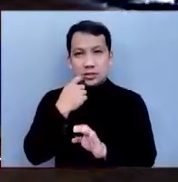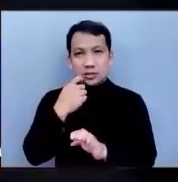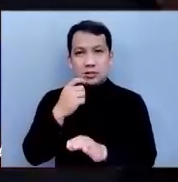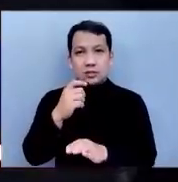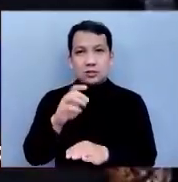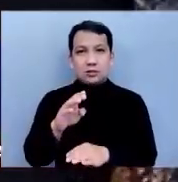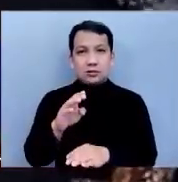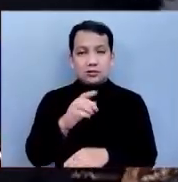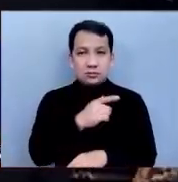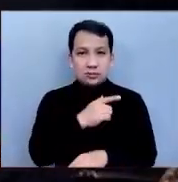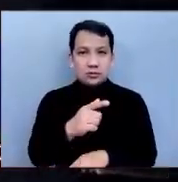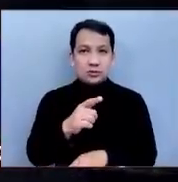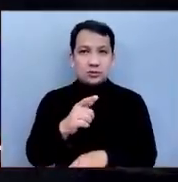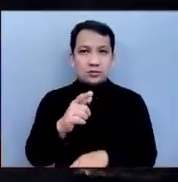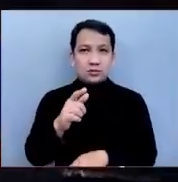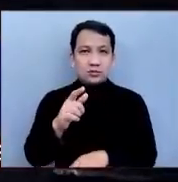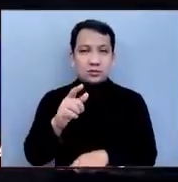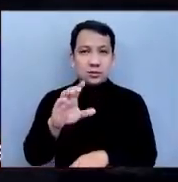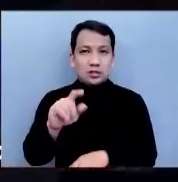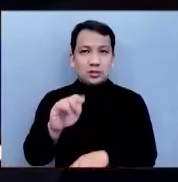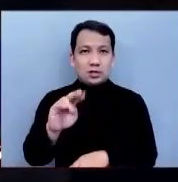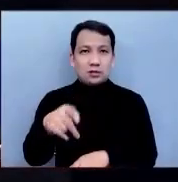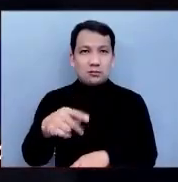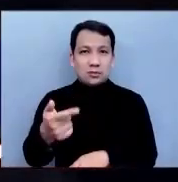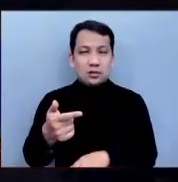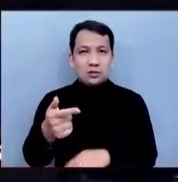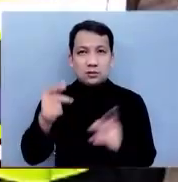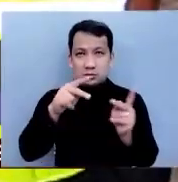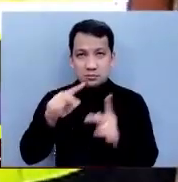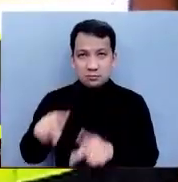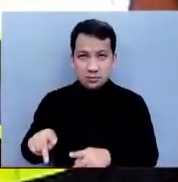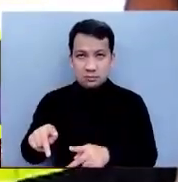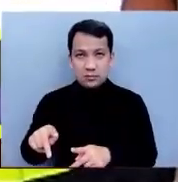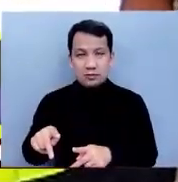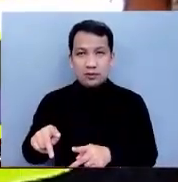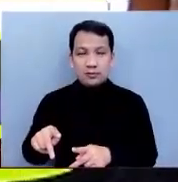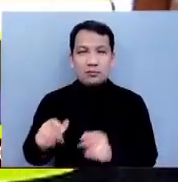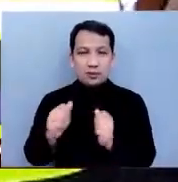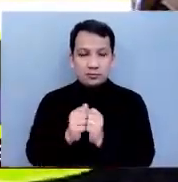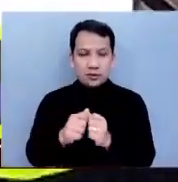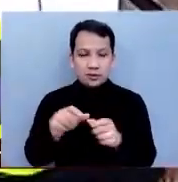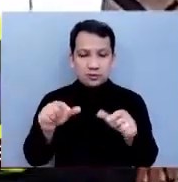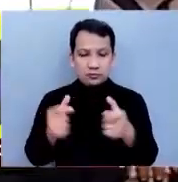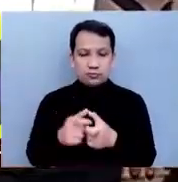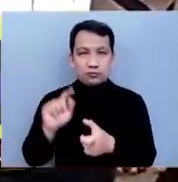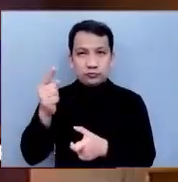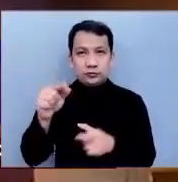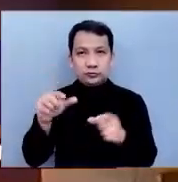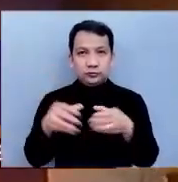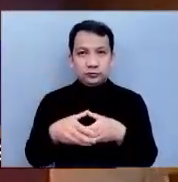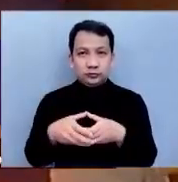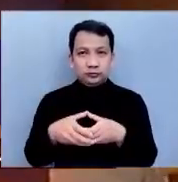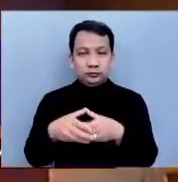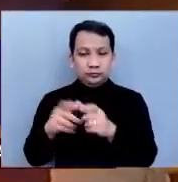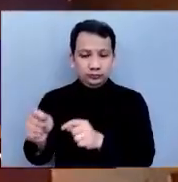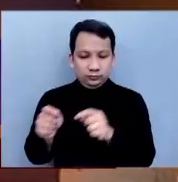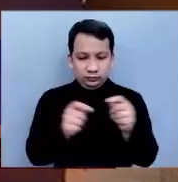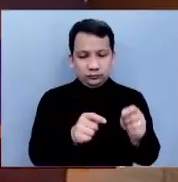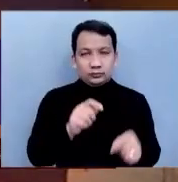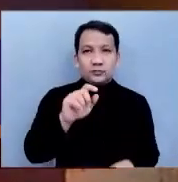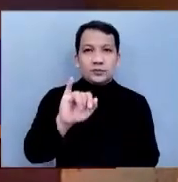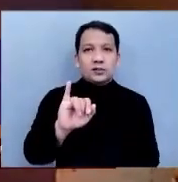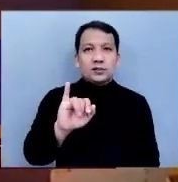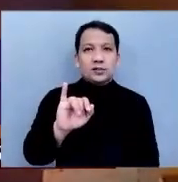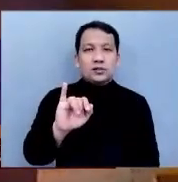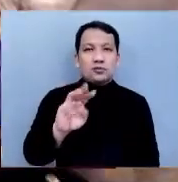General Gregorio Katapang Jr. sa Puerto Princesa, Palawan. Sila ang unang batch ng mga PDL na ililipat sa Iwaig Penal